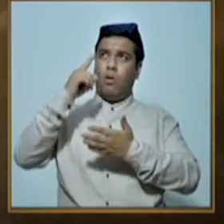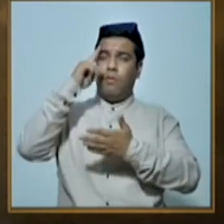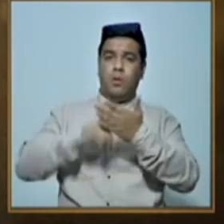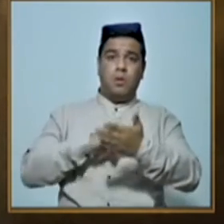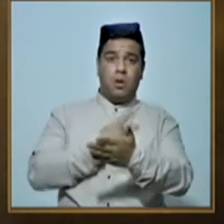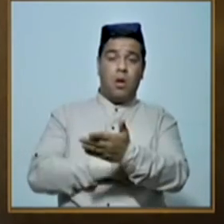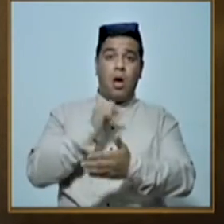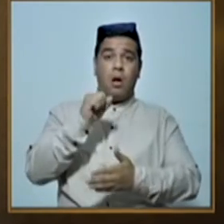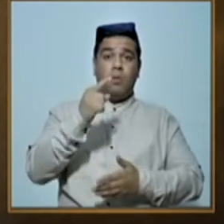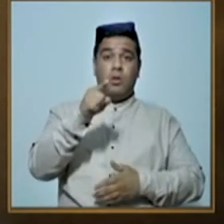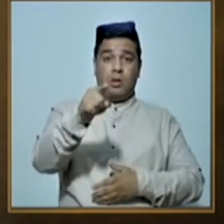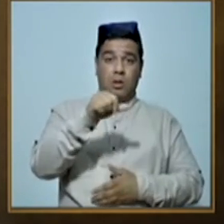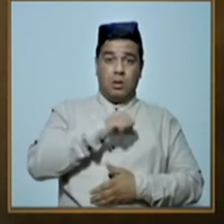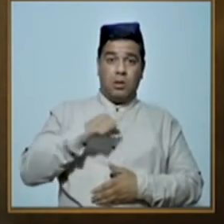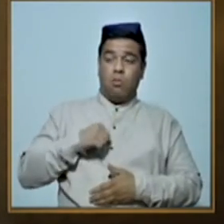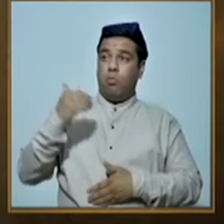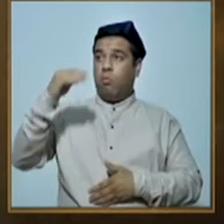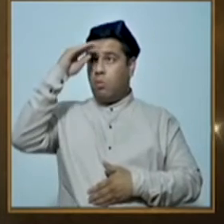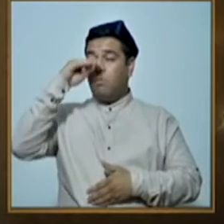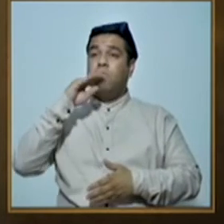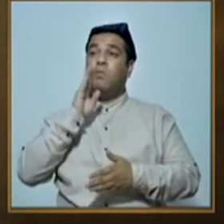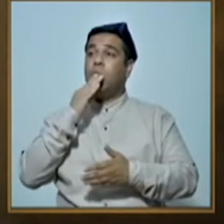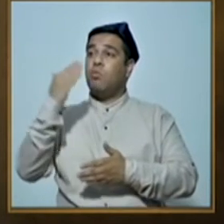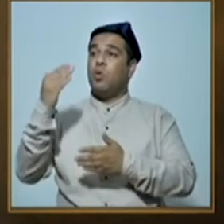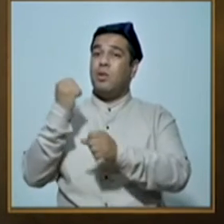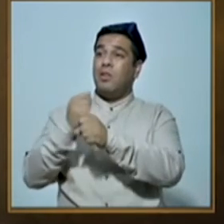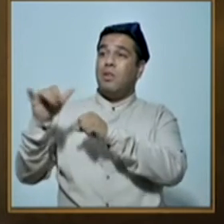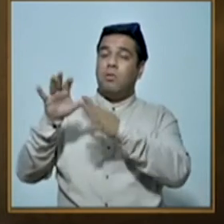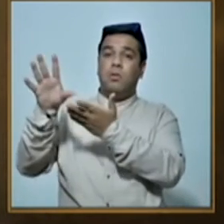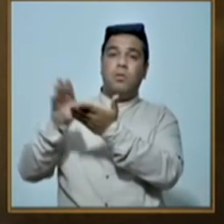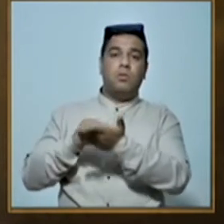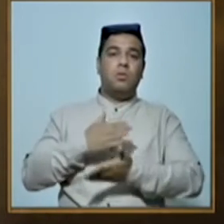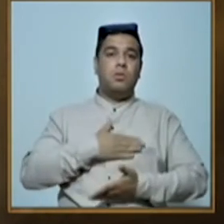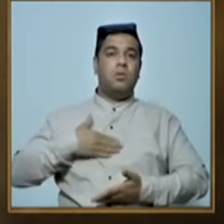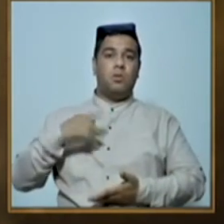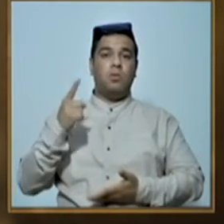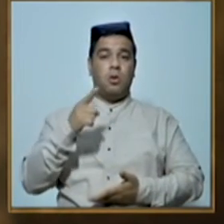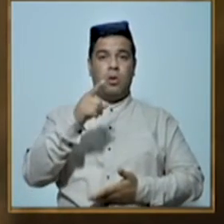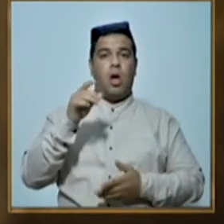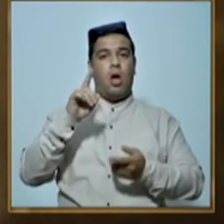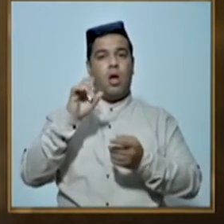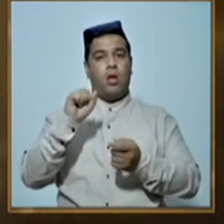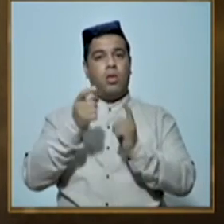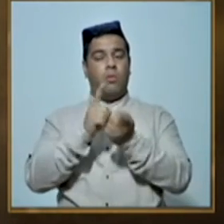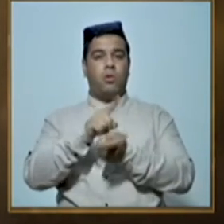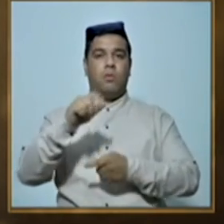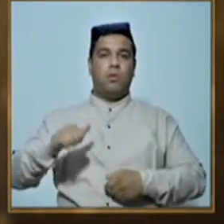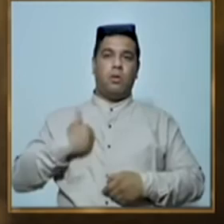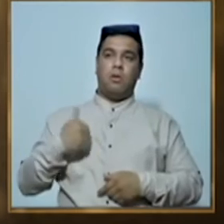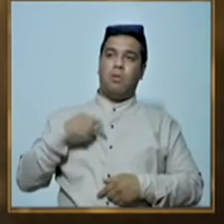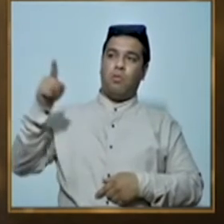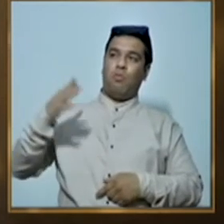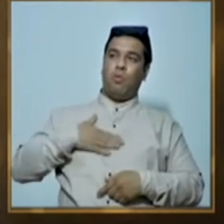Qanday qilib ota-boboyni qilganiga teskari ish qilib turib, yana ulardan bo'lishga sen da'vogarlik qilasan.